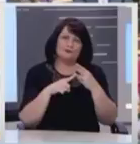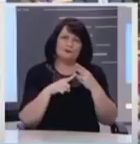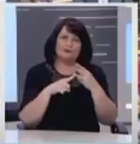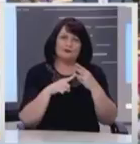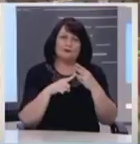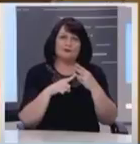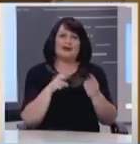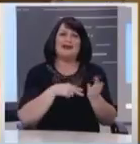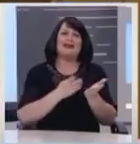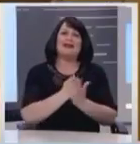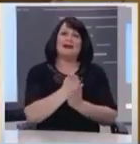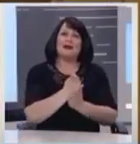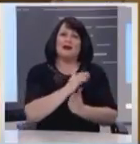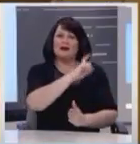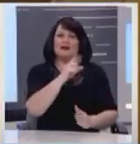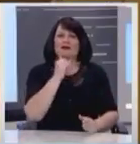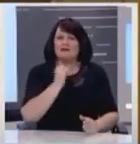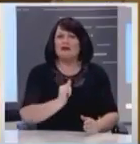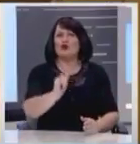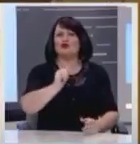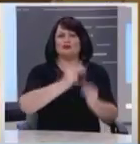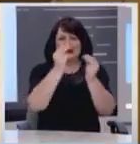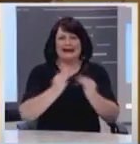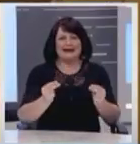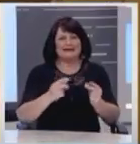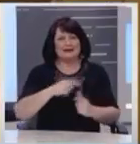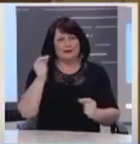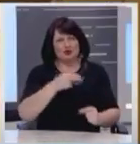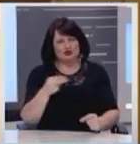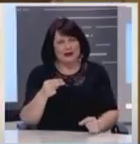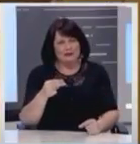η δίκαιη και βιώσιμη λύση του Κυπριακού